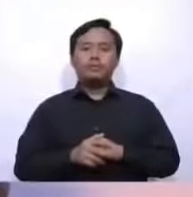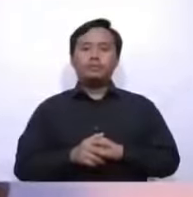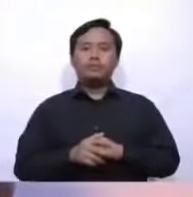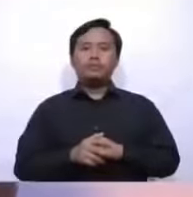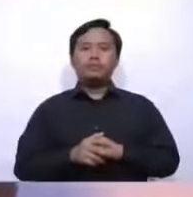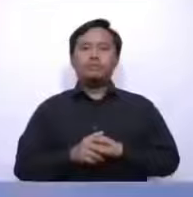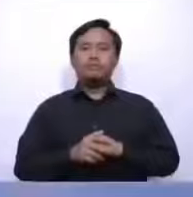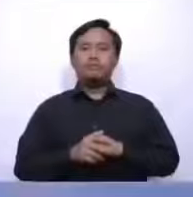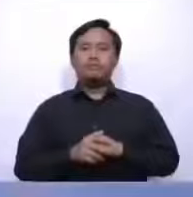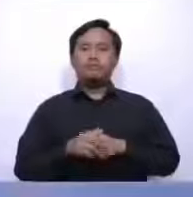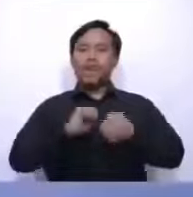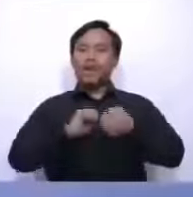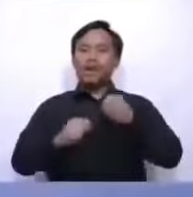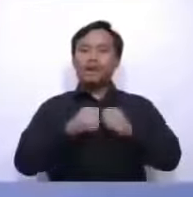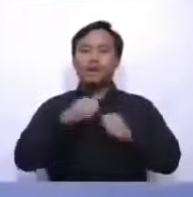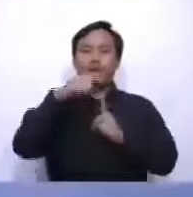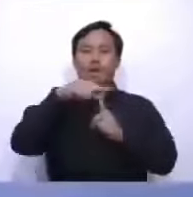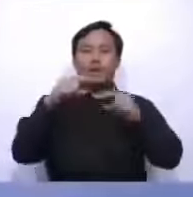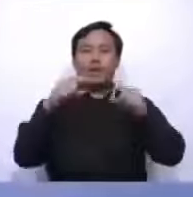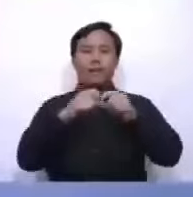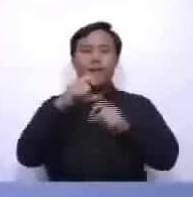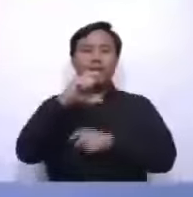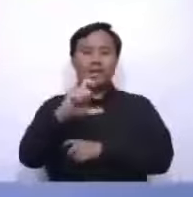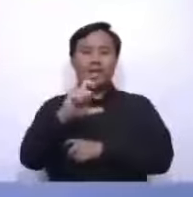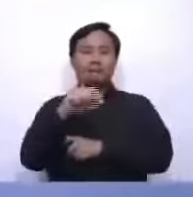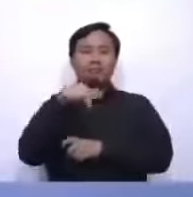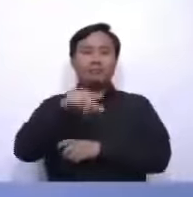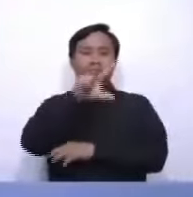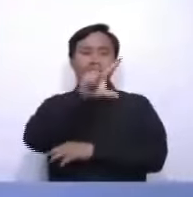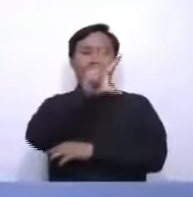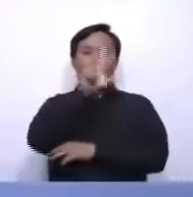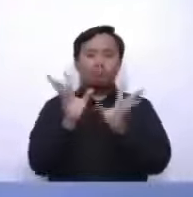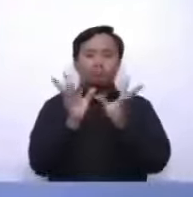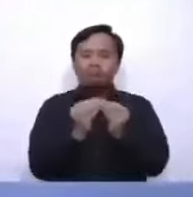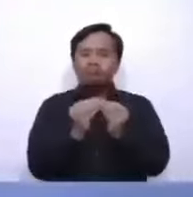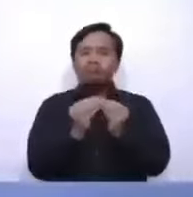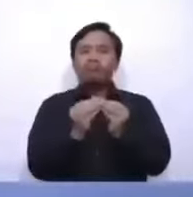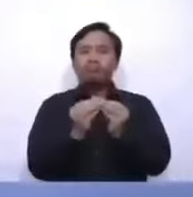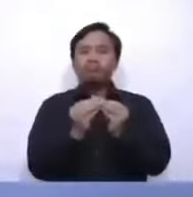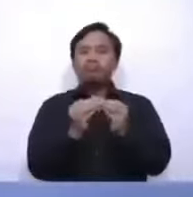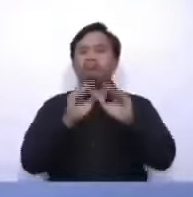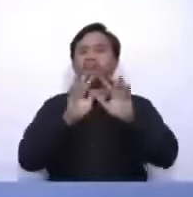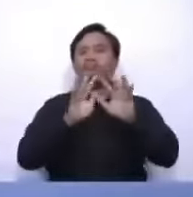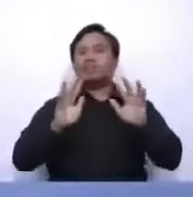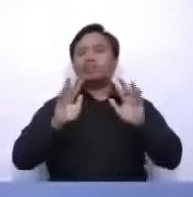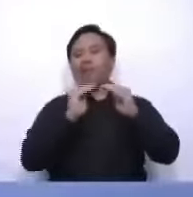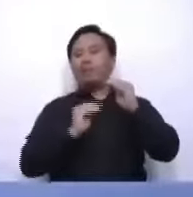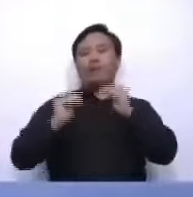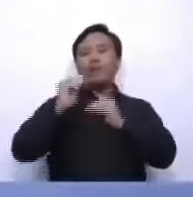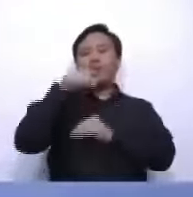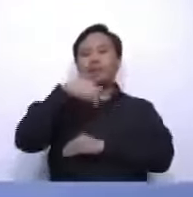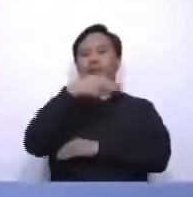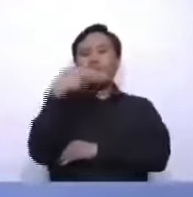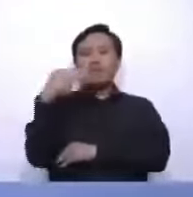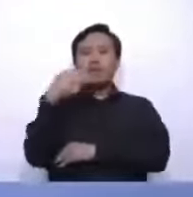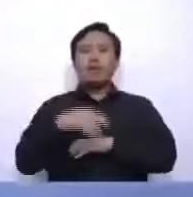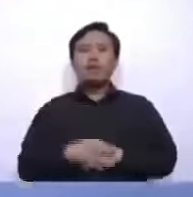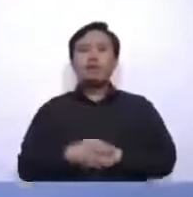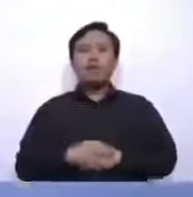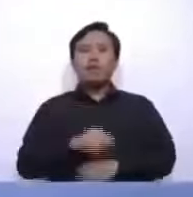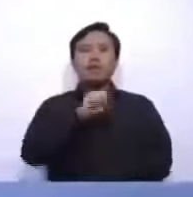Jumlah kasus tuberkulosis atau TBC di Jawa Barat termasuk yang tertinggi di Indonesia.